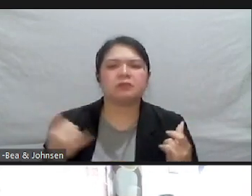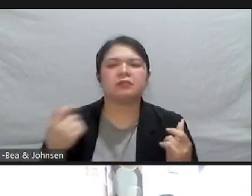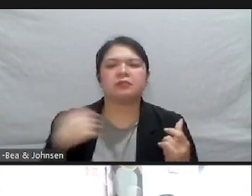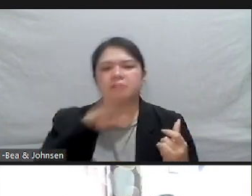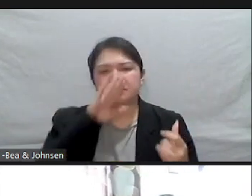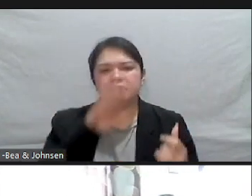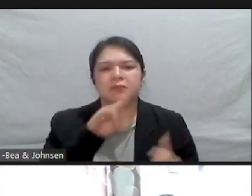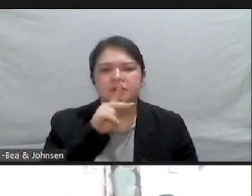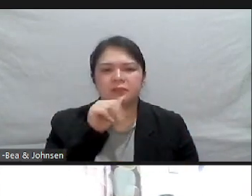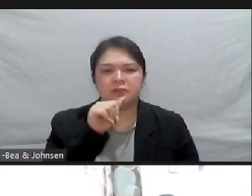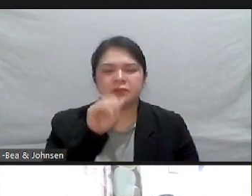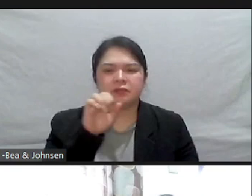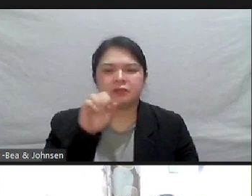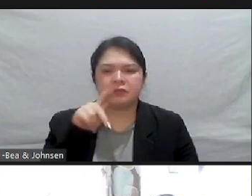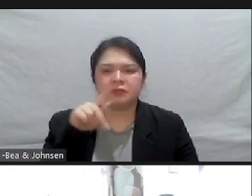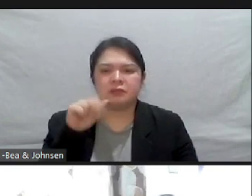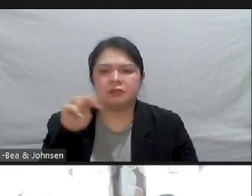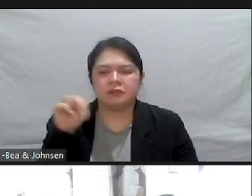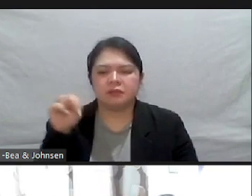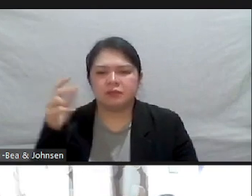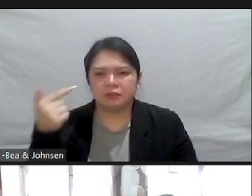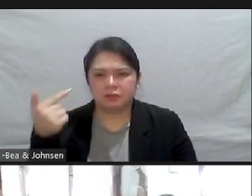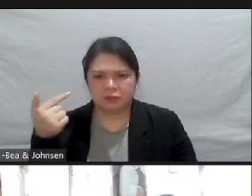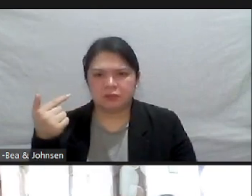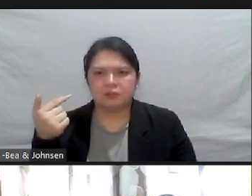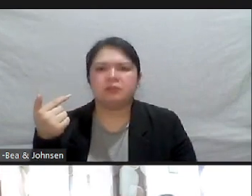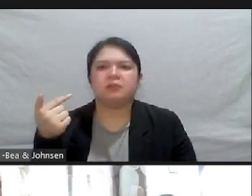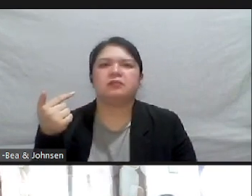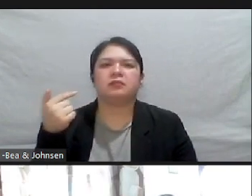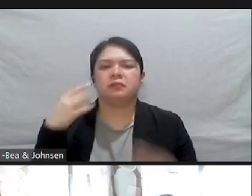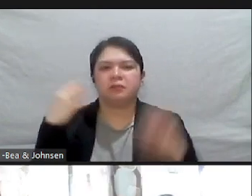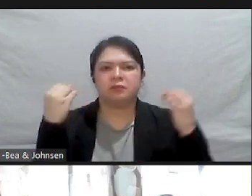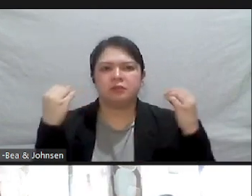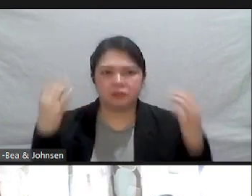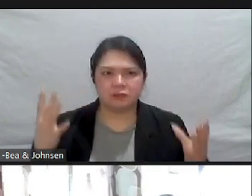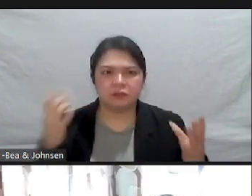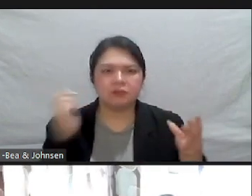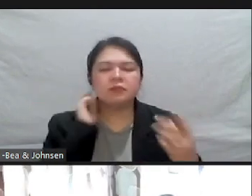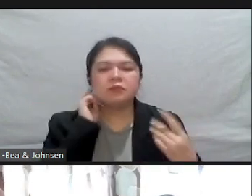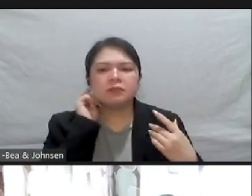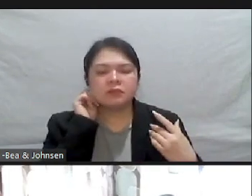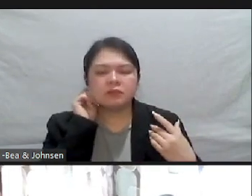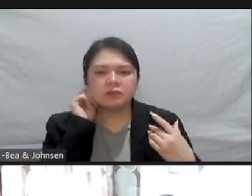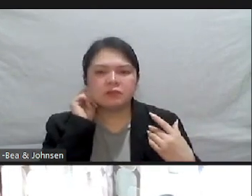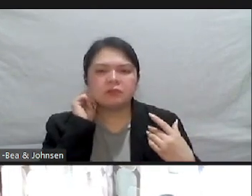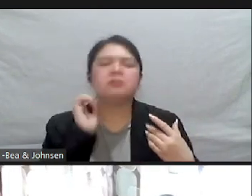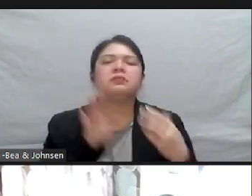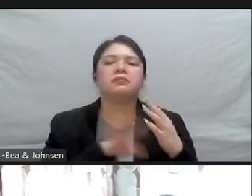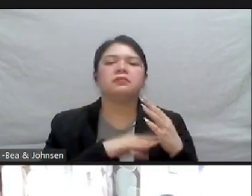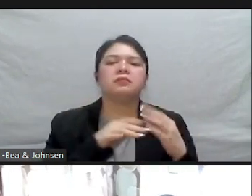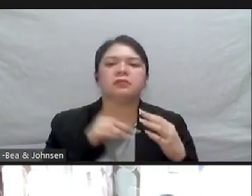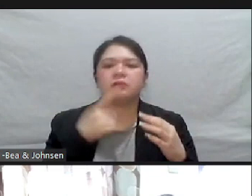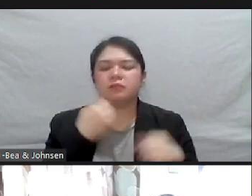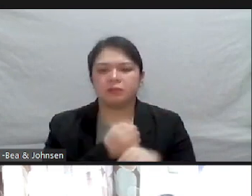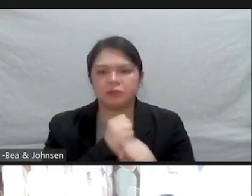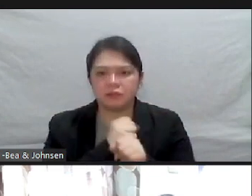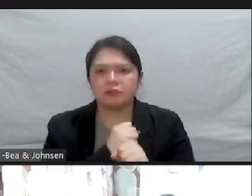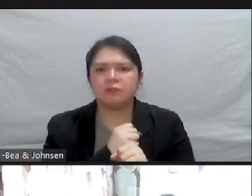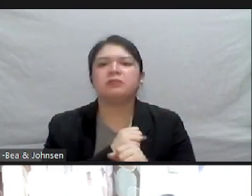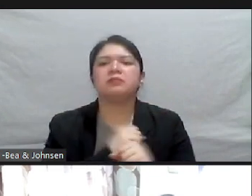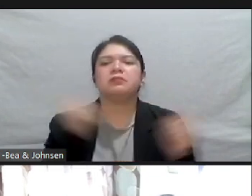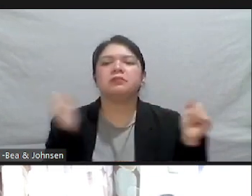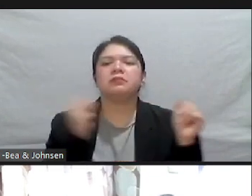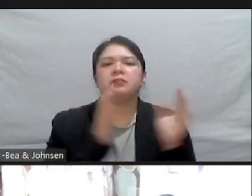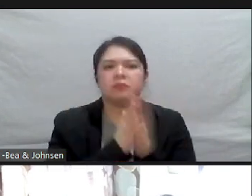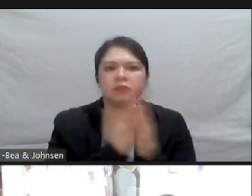Kaipang, sasama ang loob ng ating mga teacher, no, na nag-develop ng mga big books ng ortografiya.